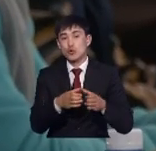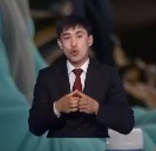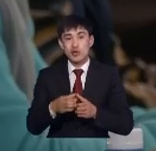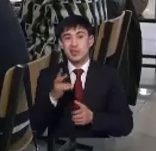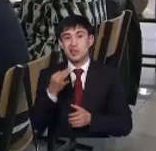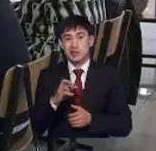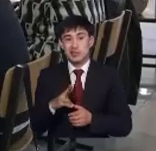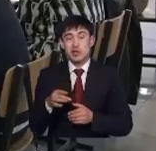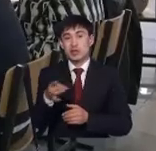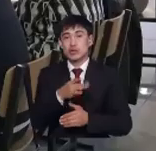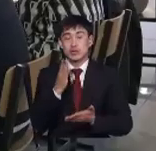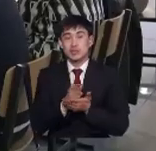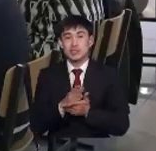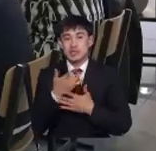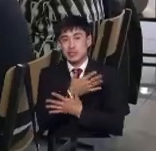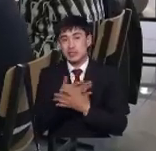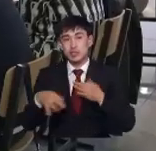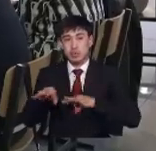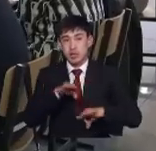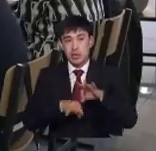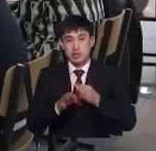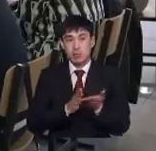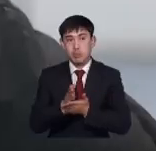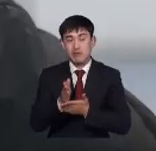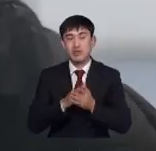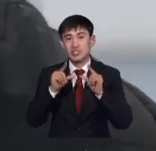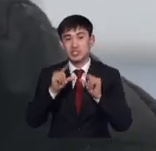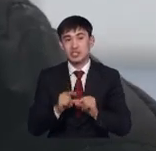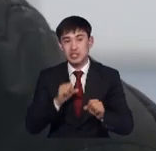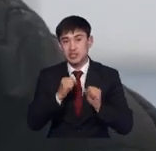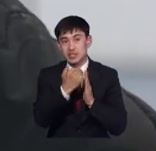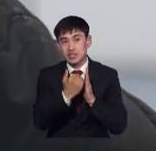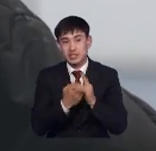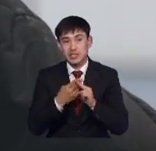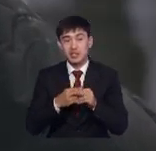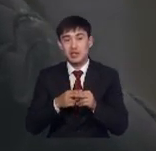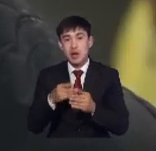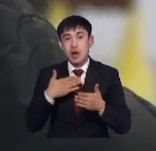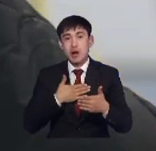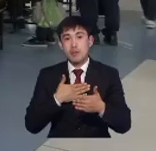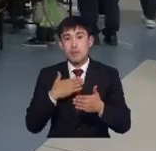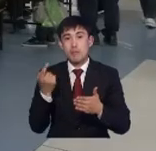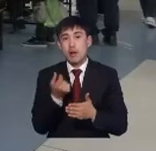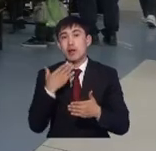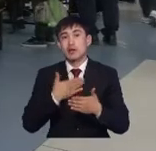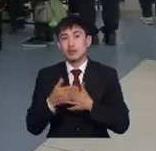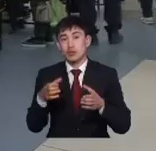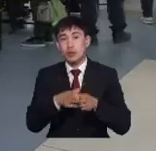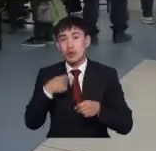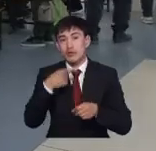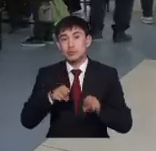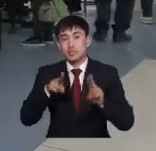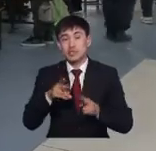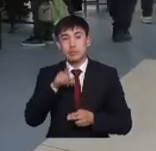нит в регионе разрабатываются различные проекты на направлены на снижение статистики этой мало активной группы уверяют специалисты